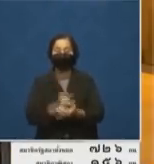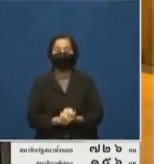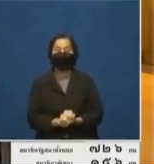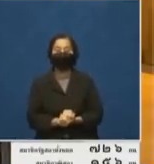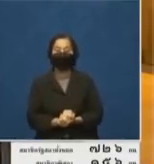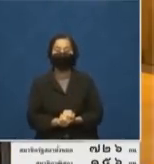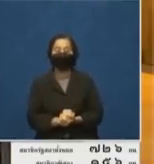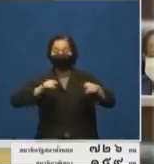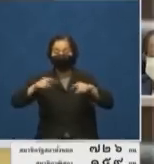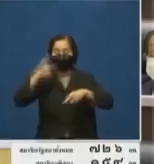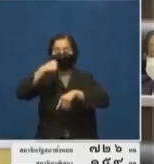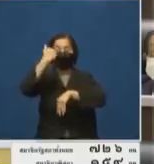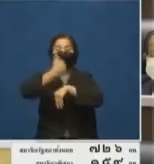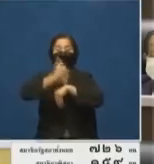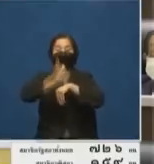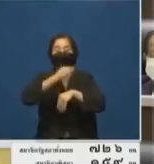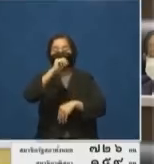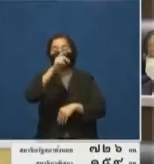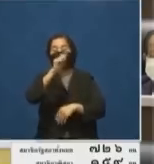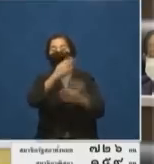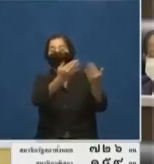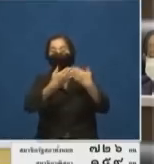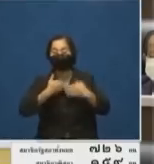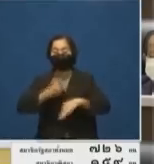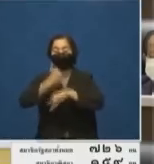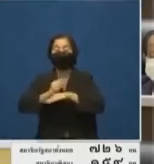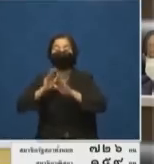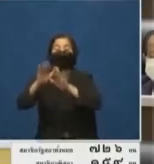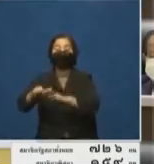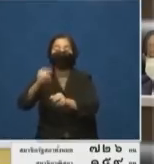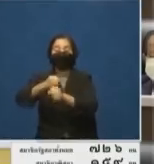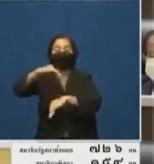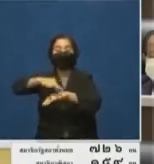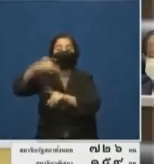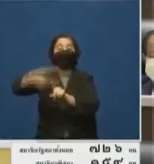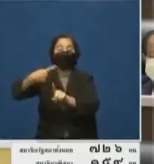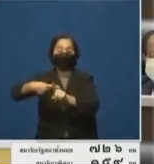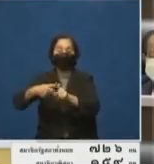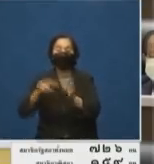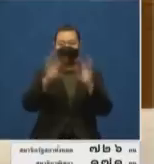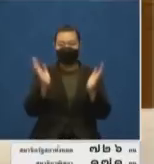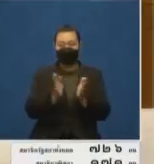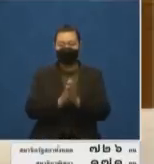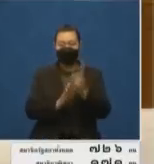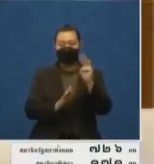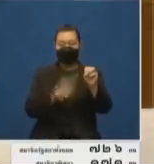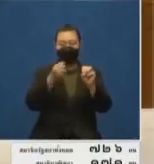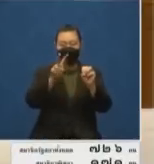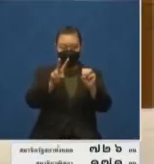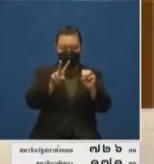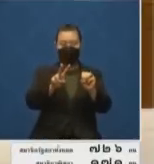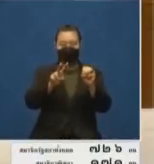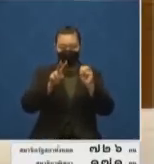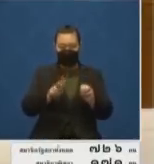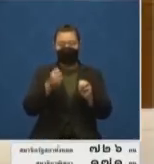คมเขาเรียกร้องความเป็นอิสระของพนักงานสอบสวนเนี่ยนะ โอ้อันนี้ชัดเจนนะ คดีบอสอยู่วิทยาคดีโน้นคดี